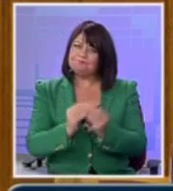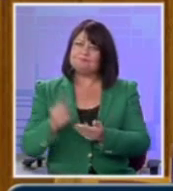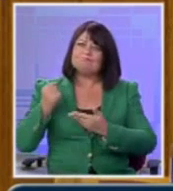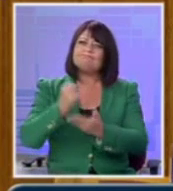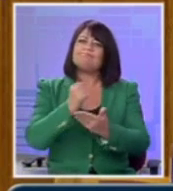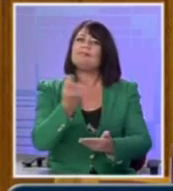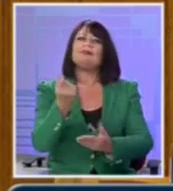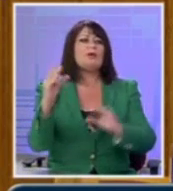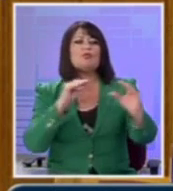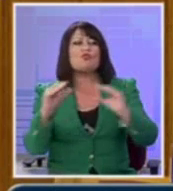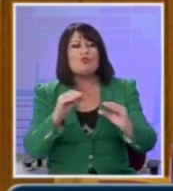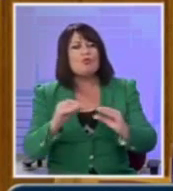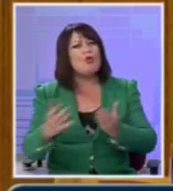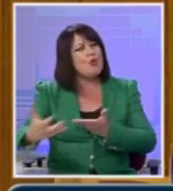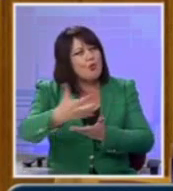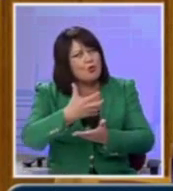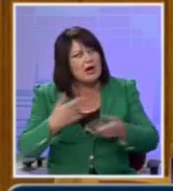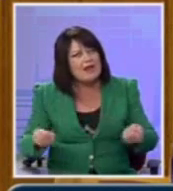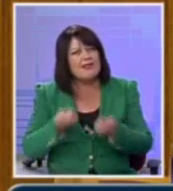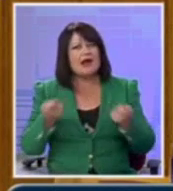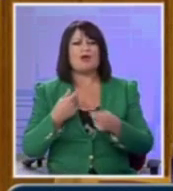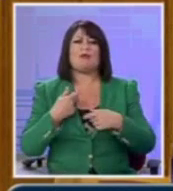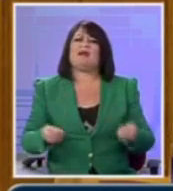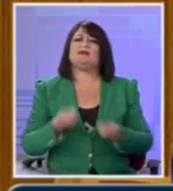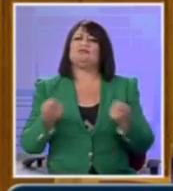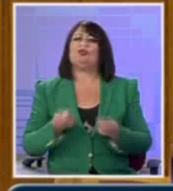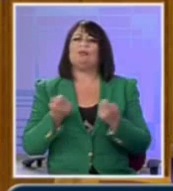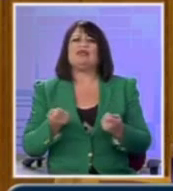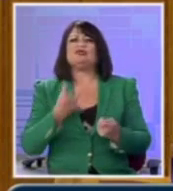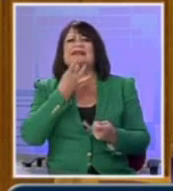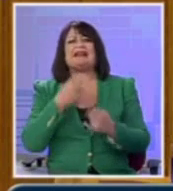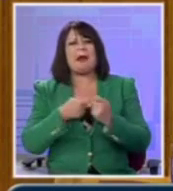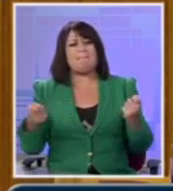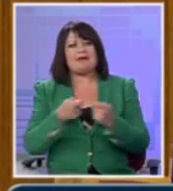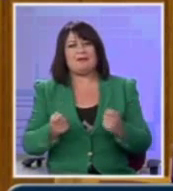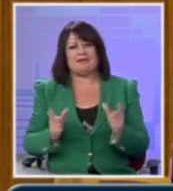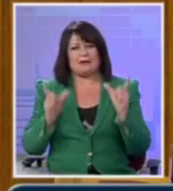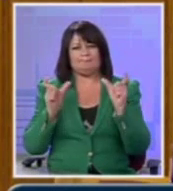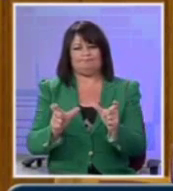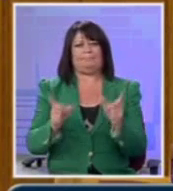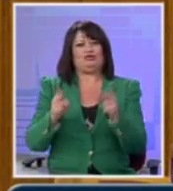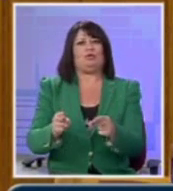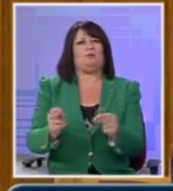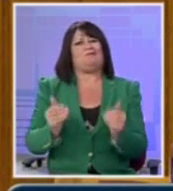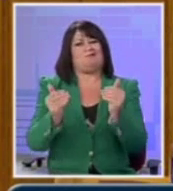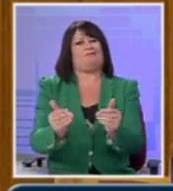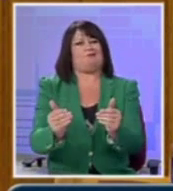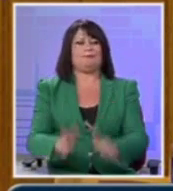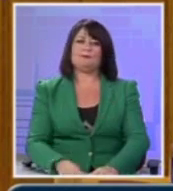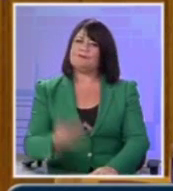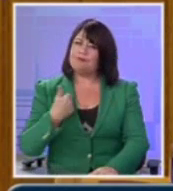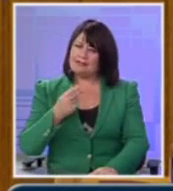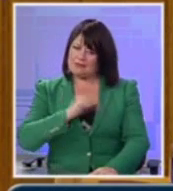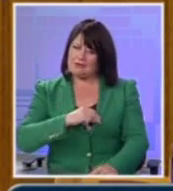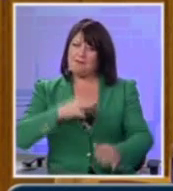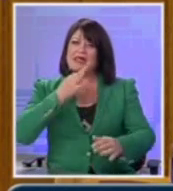εργαλεία, θα βρούμε έσοδα που θα χρησιμοποιήσουμε για την αναστολή των σκληρών μέτρων που επιβλήθηκαν στη χώρα. Για να κερδίσουμε αυτό